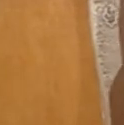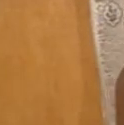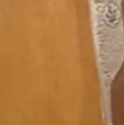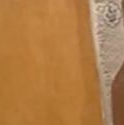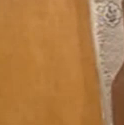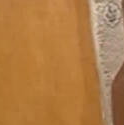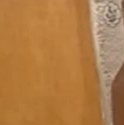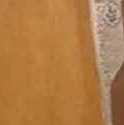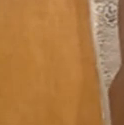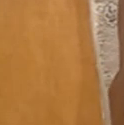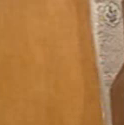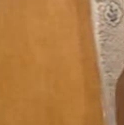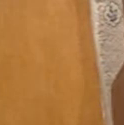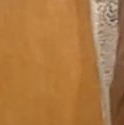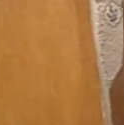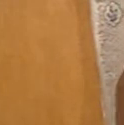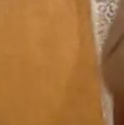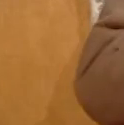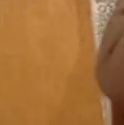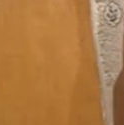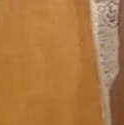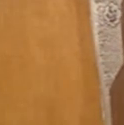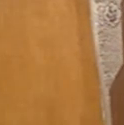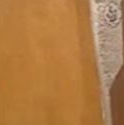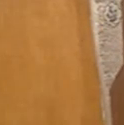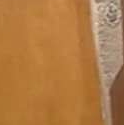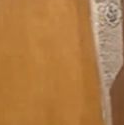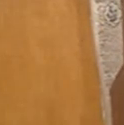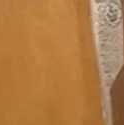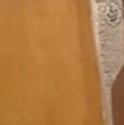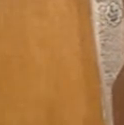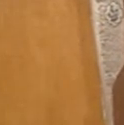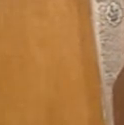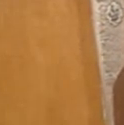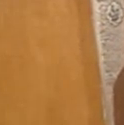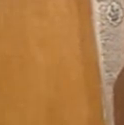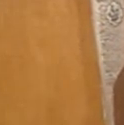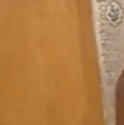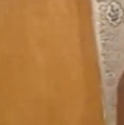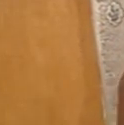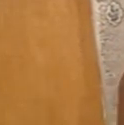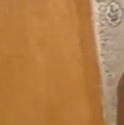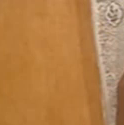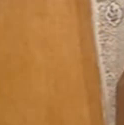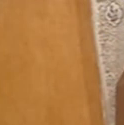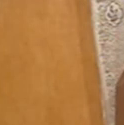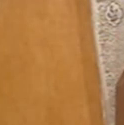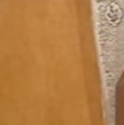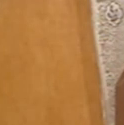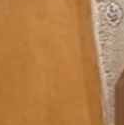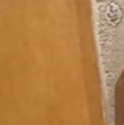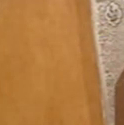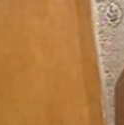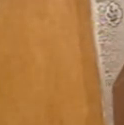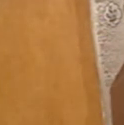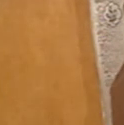قد ينفق أزدي على الشجاعة أزدي على الكوراج باش كندي ينفق. إنك ربي سبحانه غاص تحبيت الشني